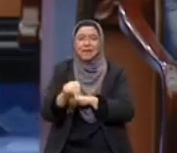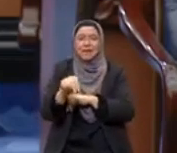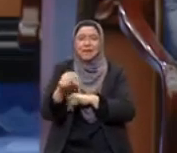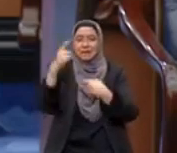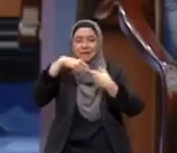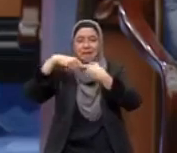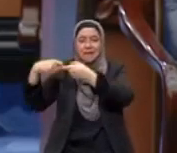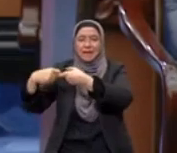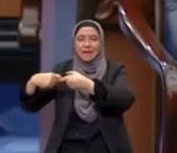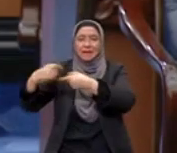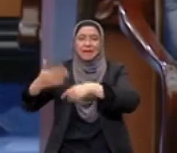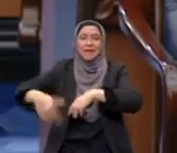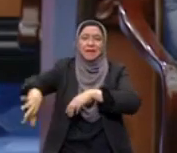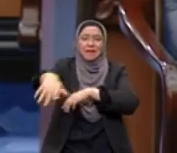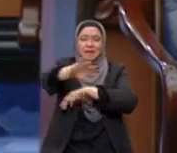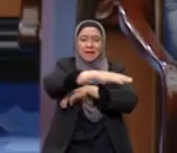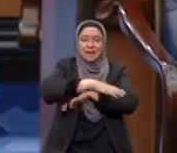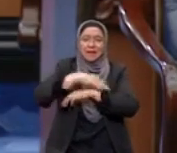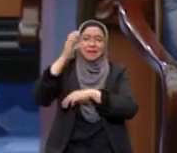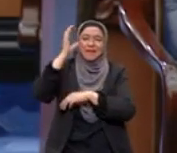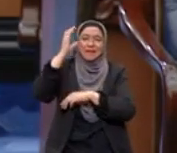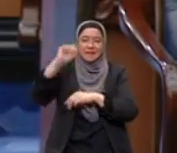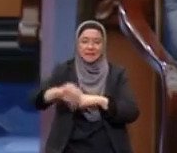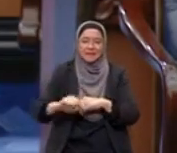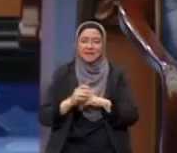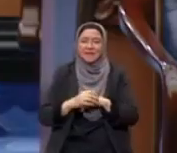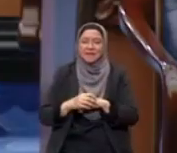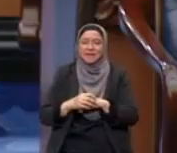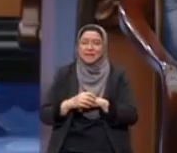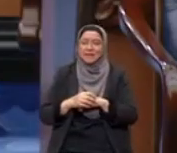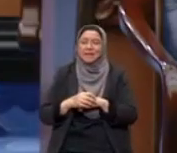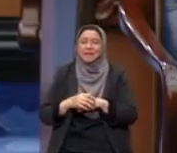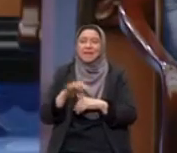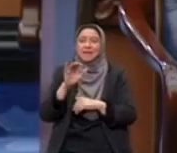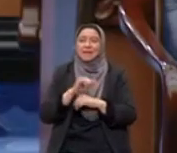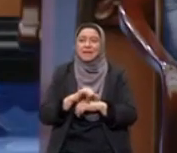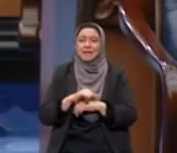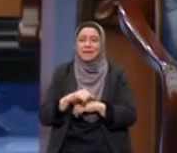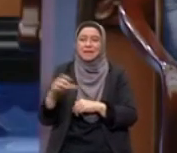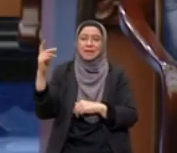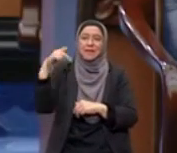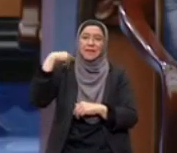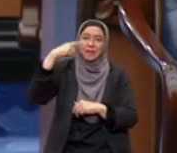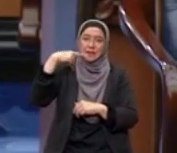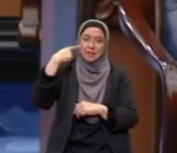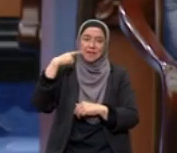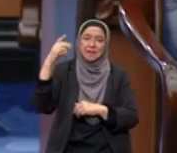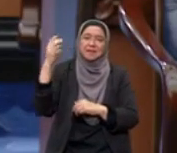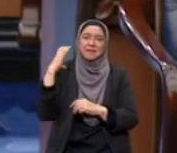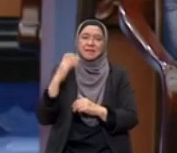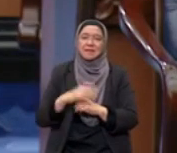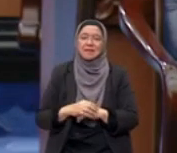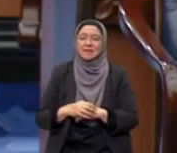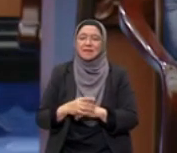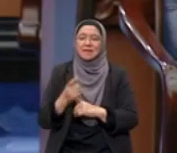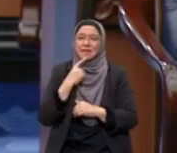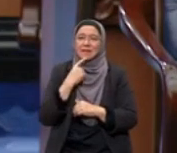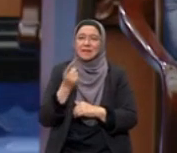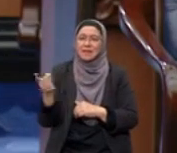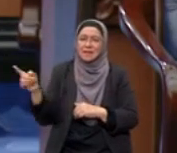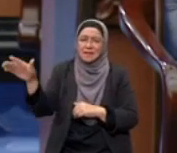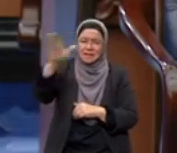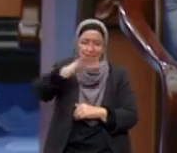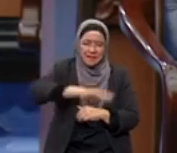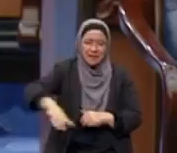Tuan di-pertua sepertiana dewan yang mulia ini sedia maklum kerajaan sentiasa memberikan perhatian kepada isu di laut